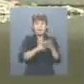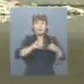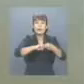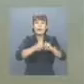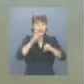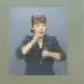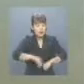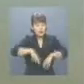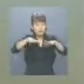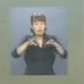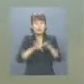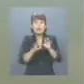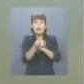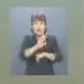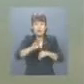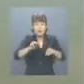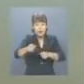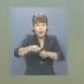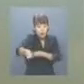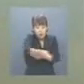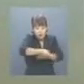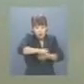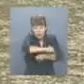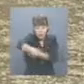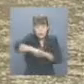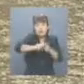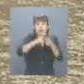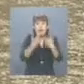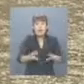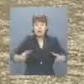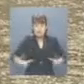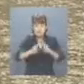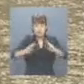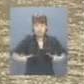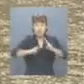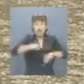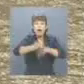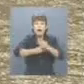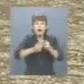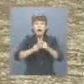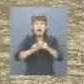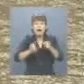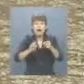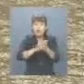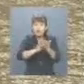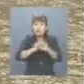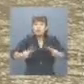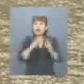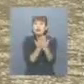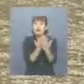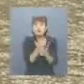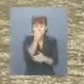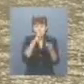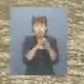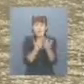ของการประชุมคณะรัฐมนตรีในวันนี้กระทรวงการคลังเตรียมเสนอปรับลดเงินกู้ของธนาคารเพื่อการเกษตรและสหกรณ์การเก